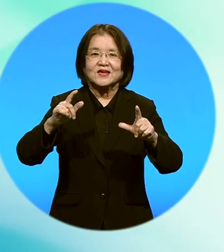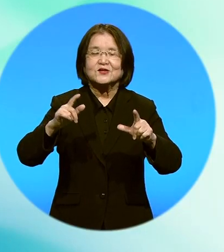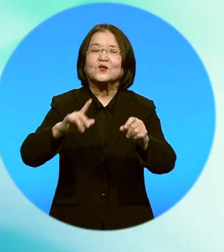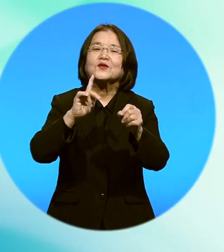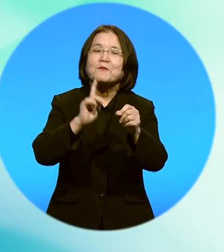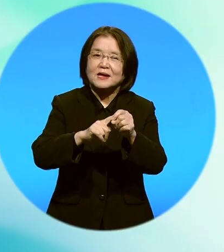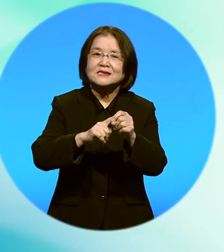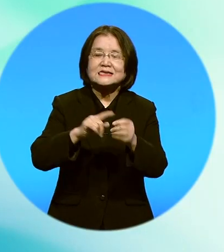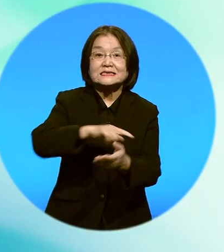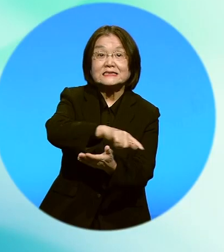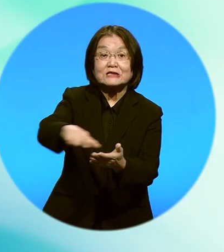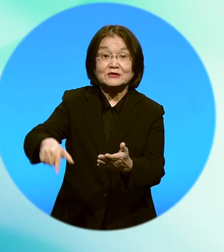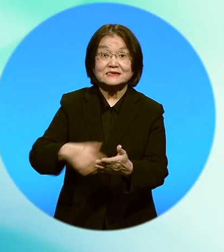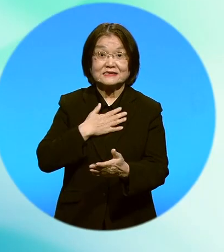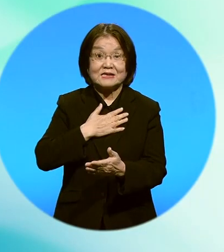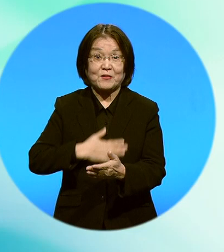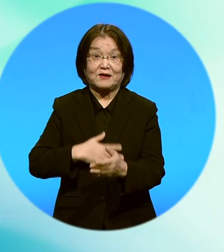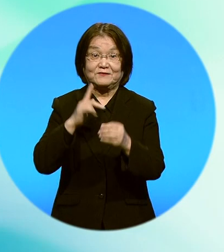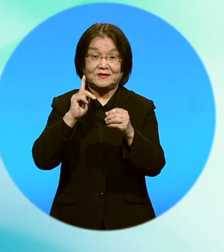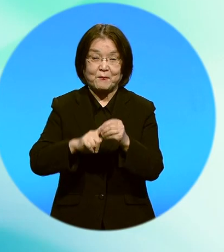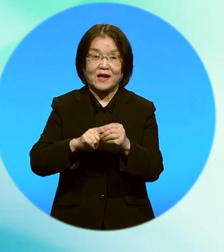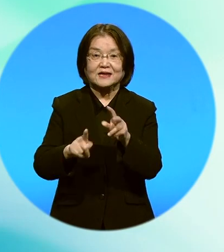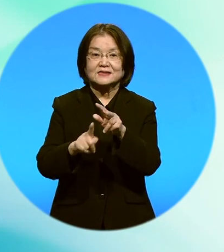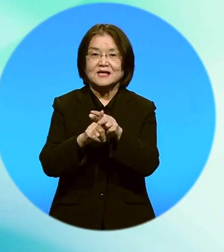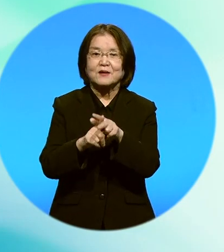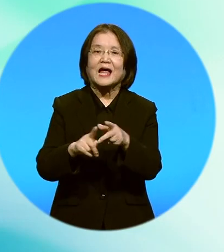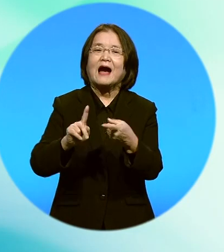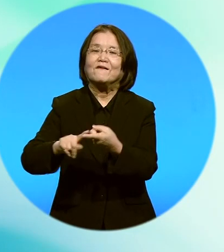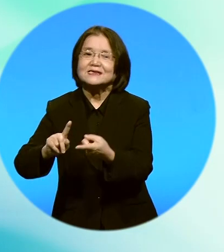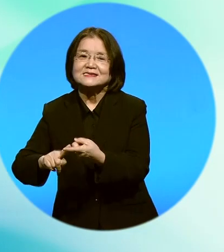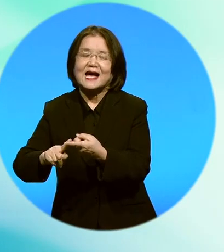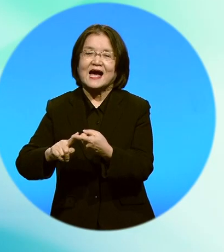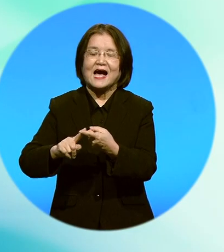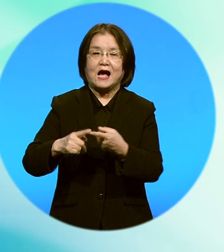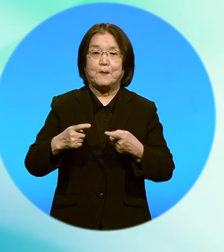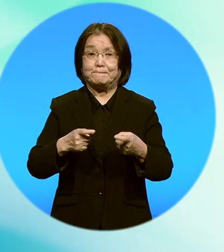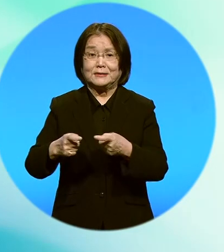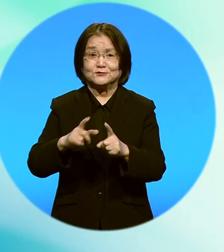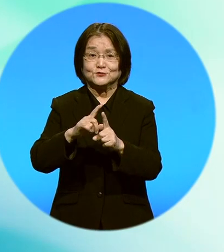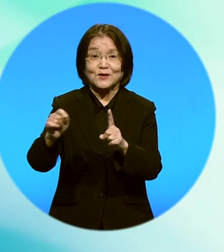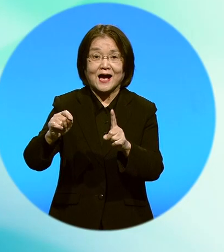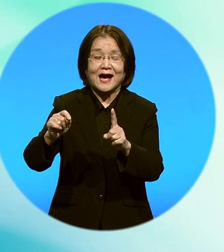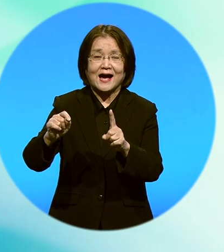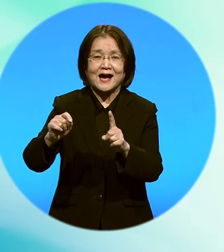の人に知ってもらおうと、小学生向けのバスツアーを企画しました。